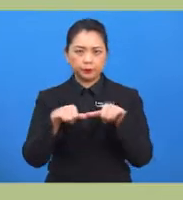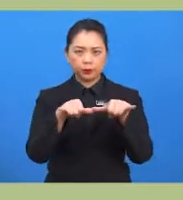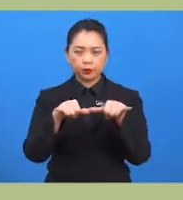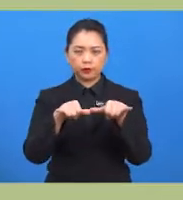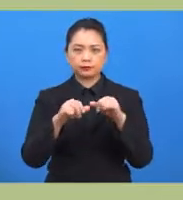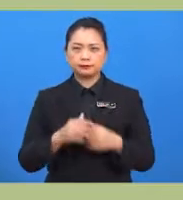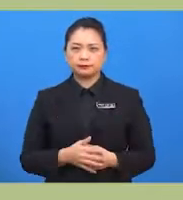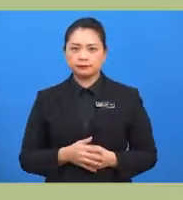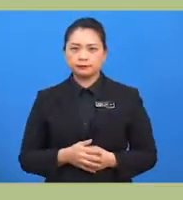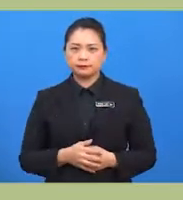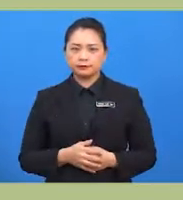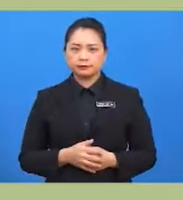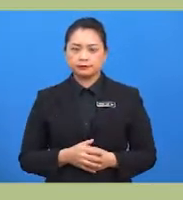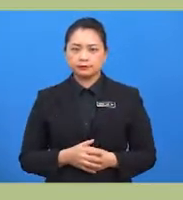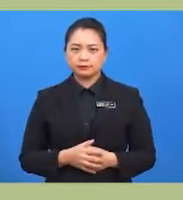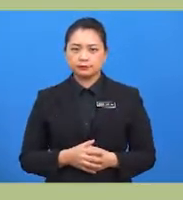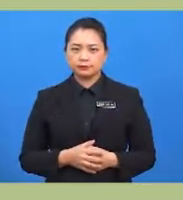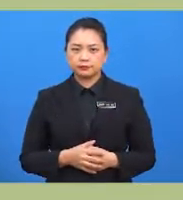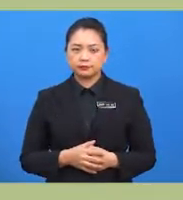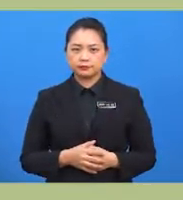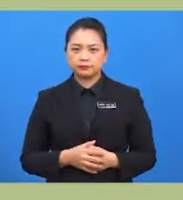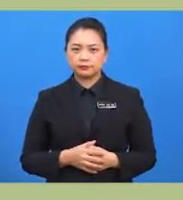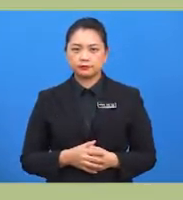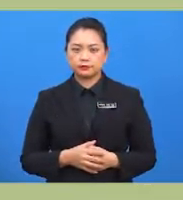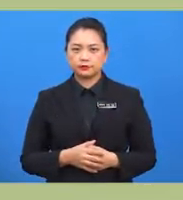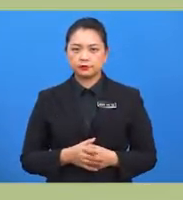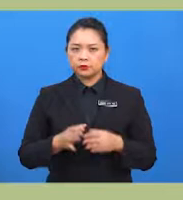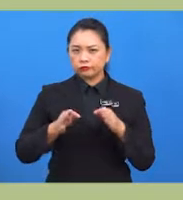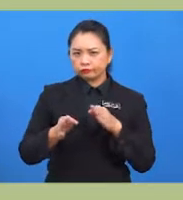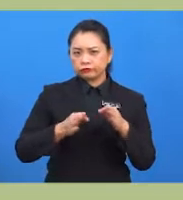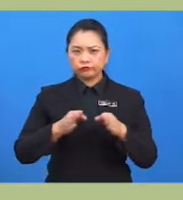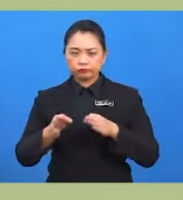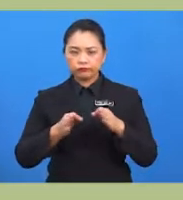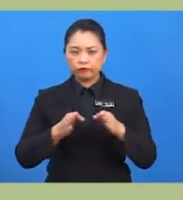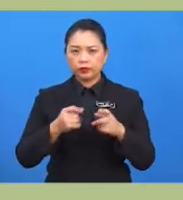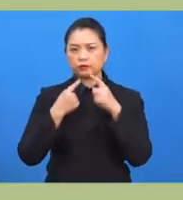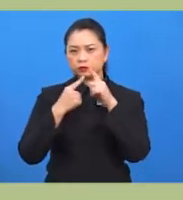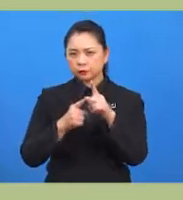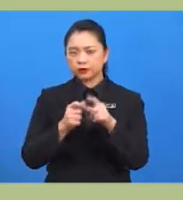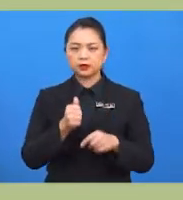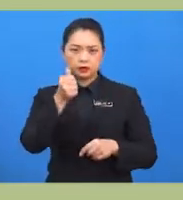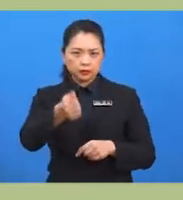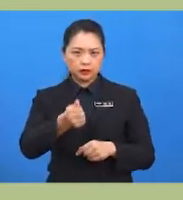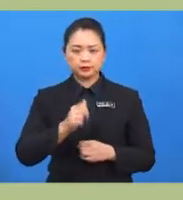larutan piawai justifikasi kan jawaban anda